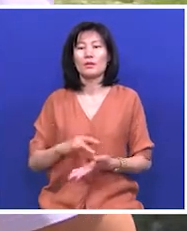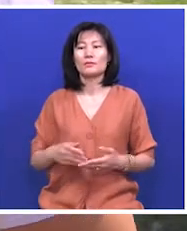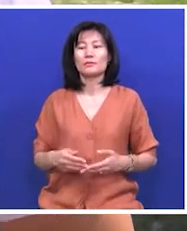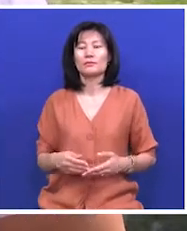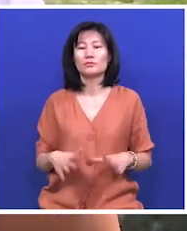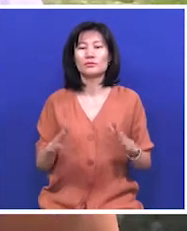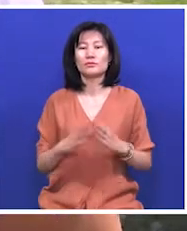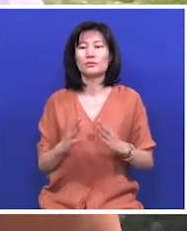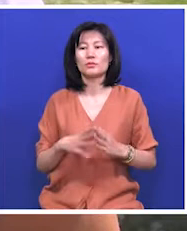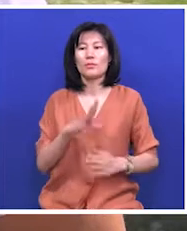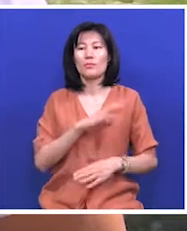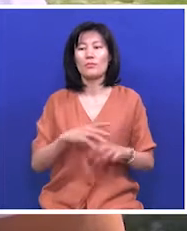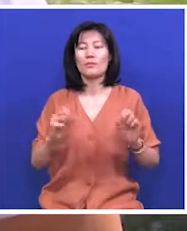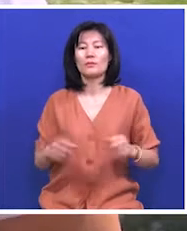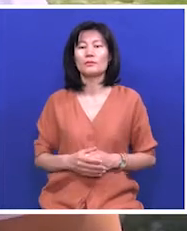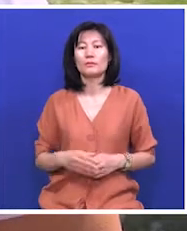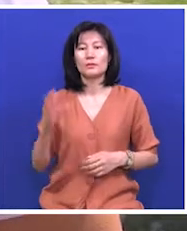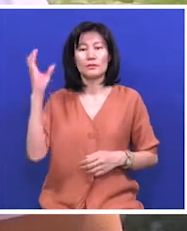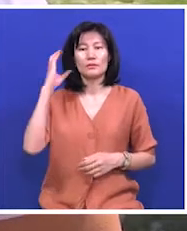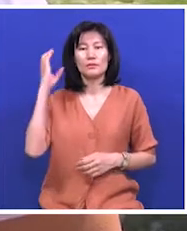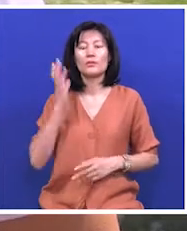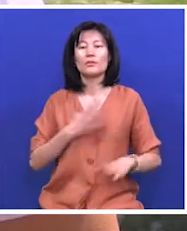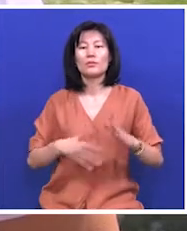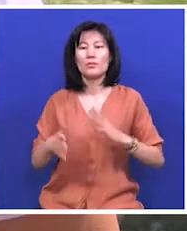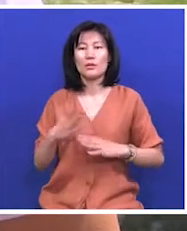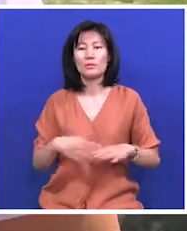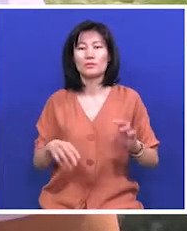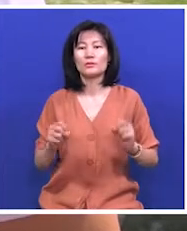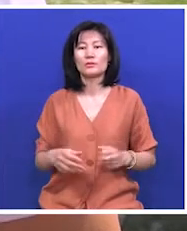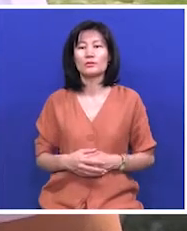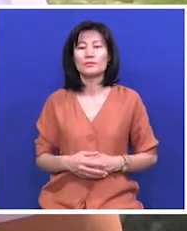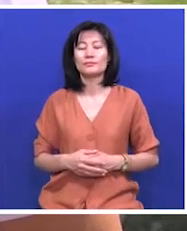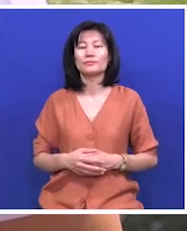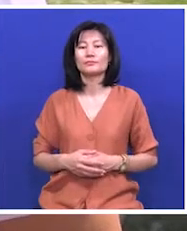қалашығынан үй бөлінеді, үй беріледі дегеніне естіп қуанып отырмыз сөздің ашығы.